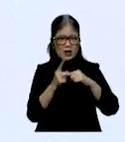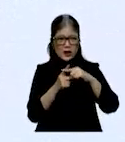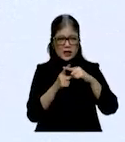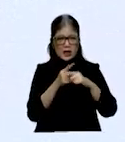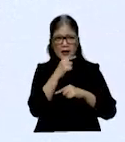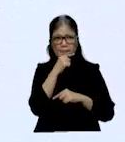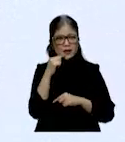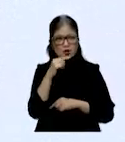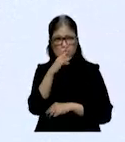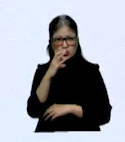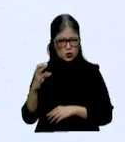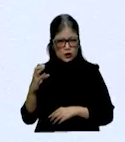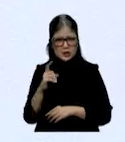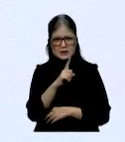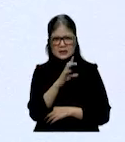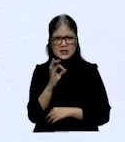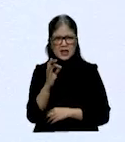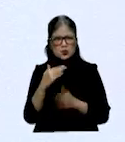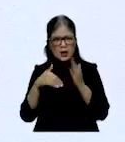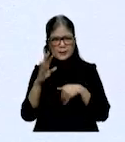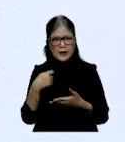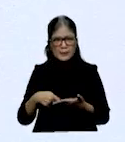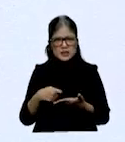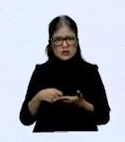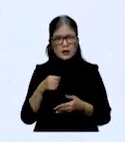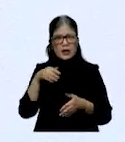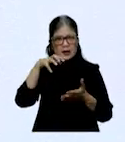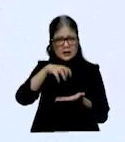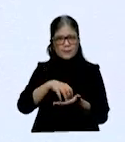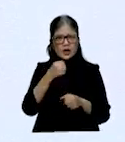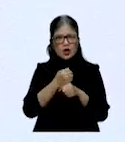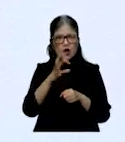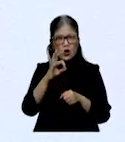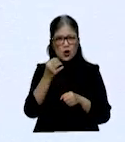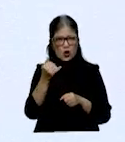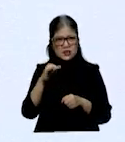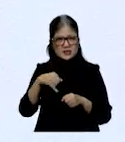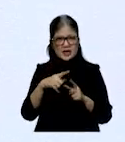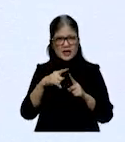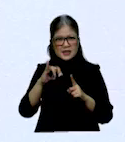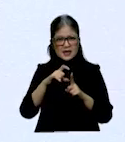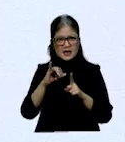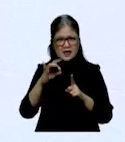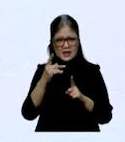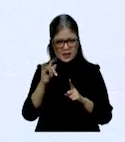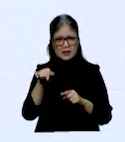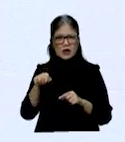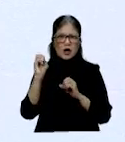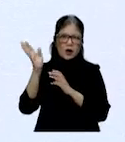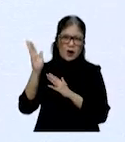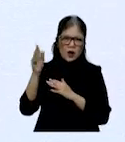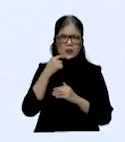di hadapan ratusan mahasiswa di GOR Jatidiri Anis membeberkan sejumlah program kerja diantaranya rencana membangun